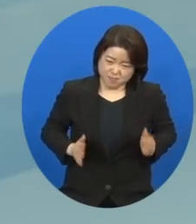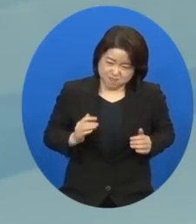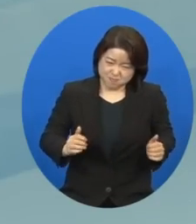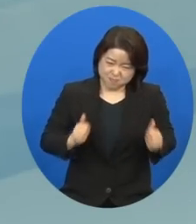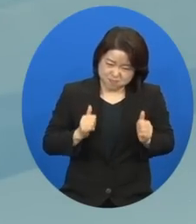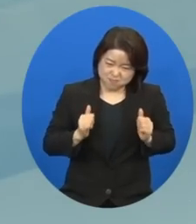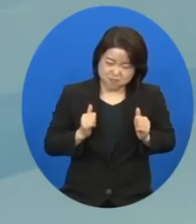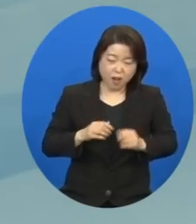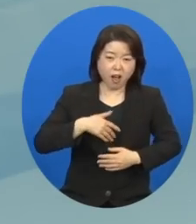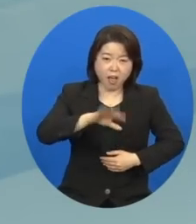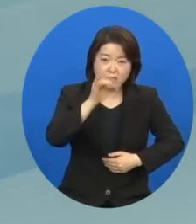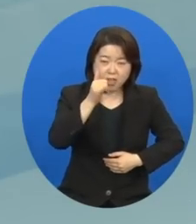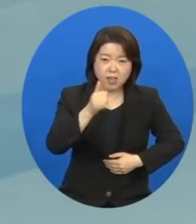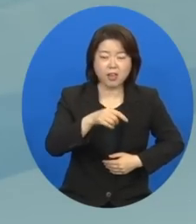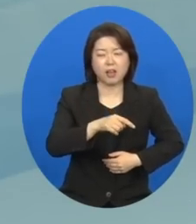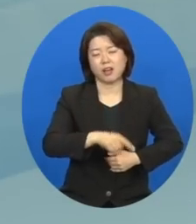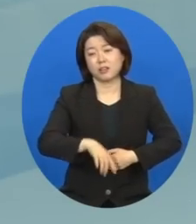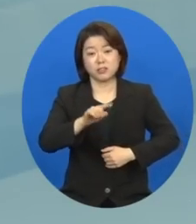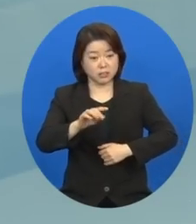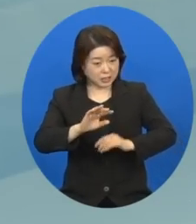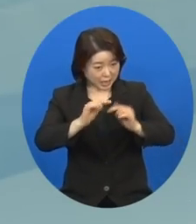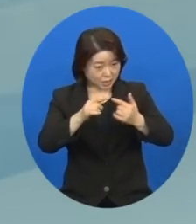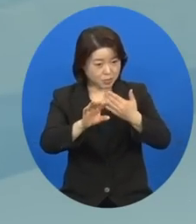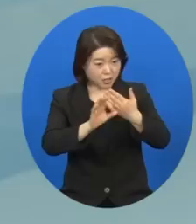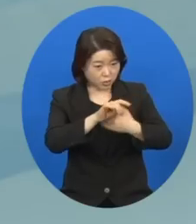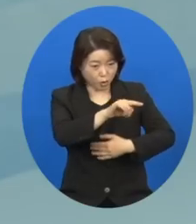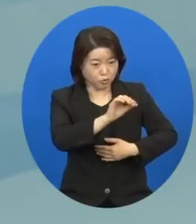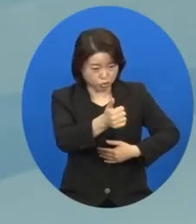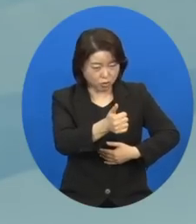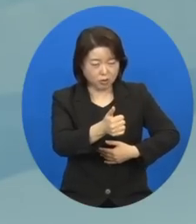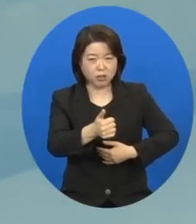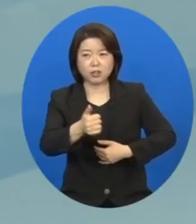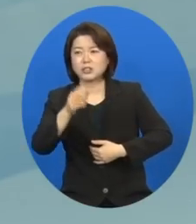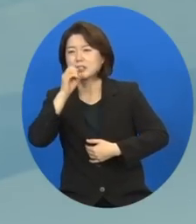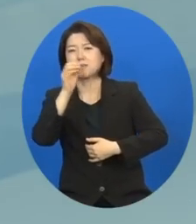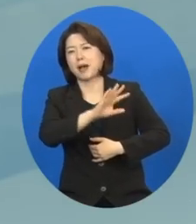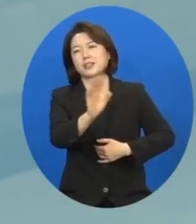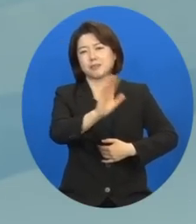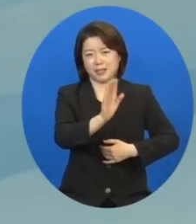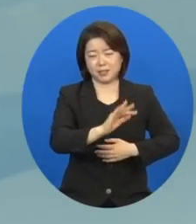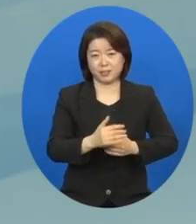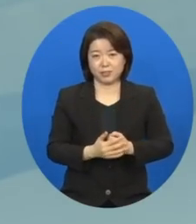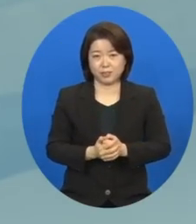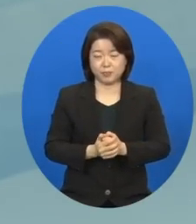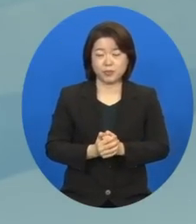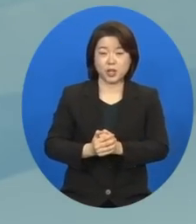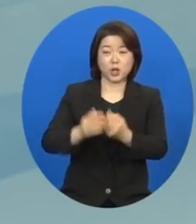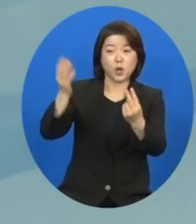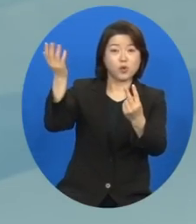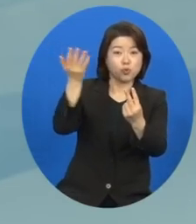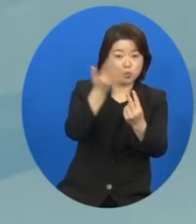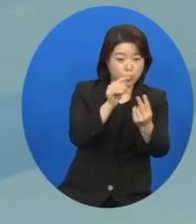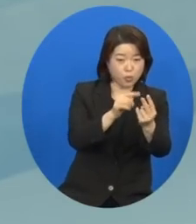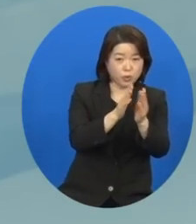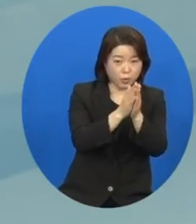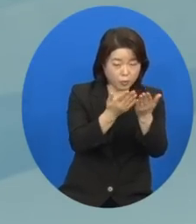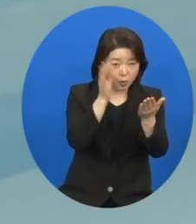뭐 죽는다 그런 말씀을 하지 않았기 때문입니다. 유엘서에 보면 이런 말씀이 나와요.